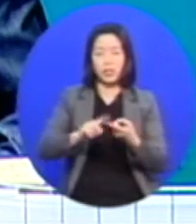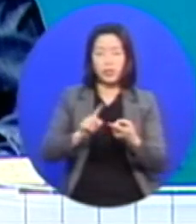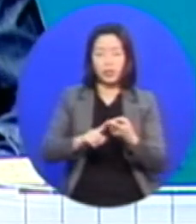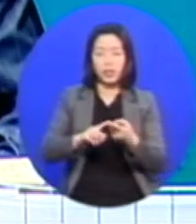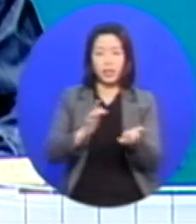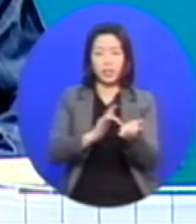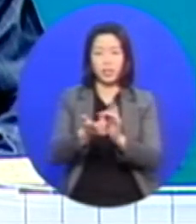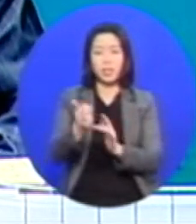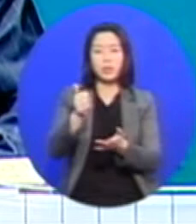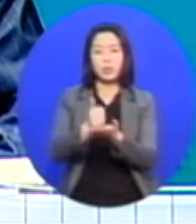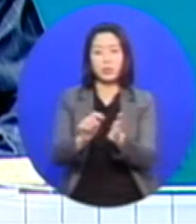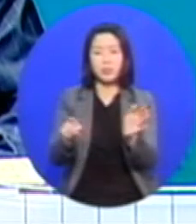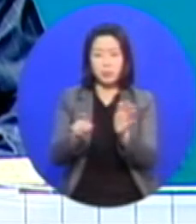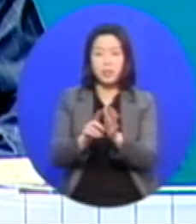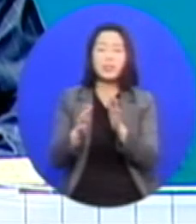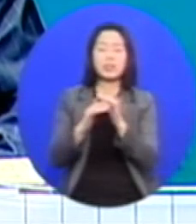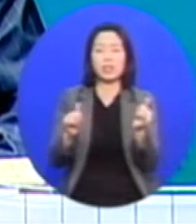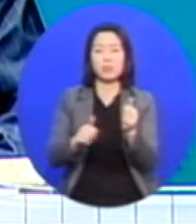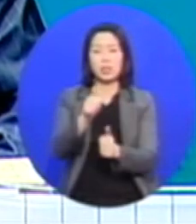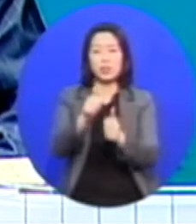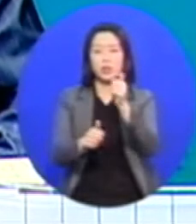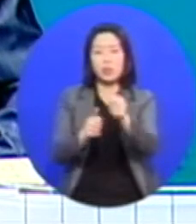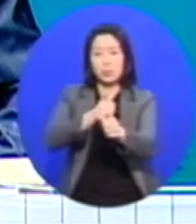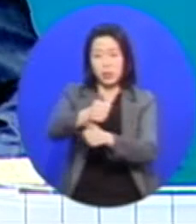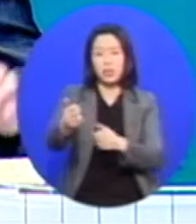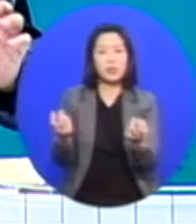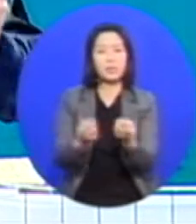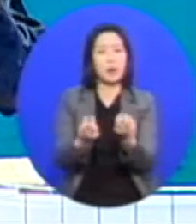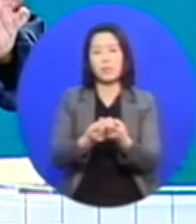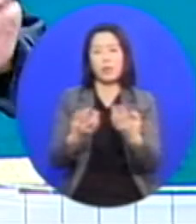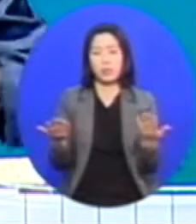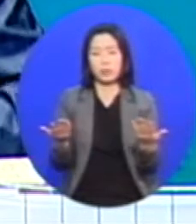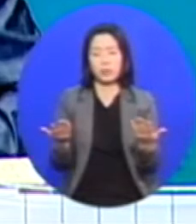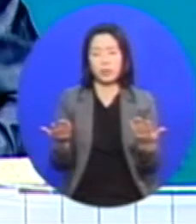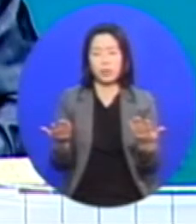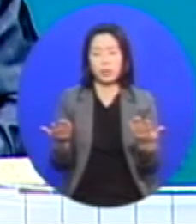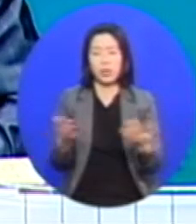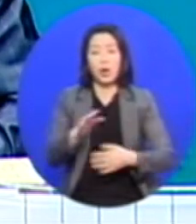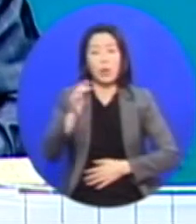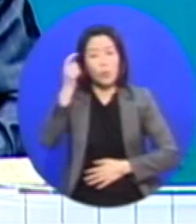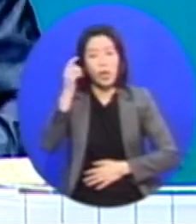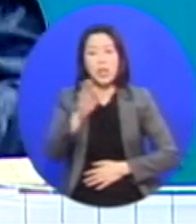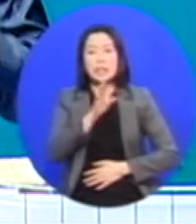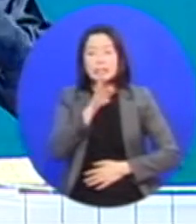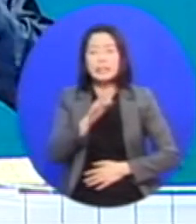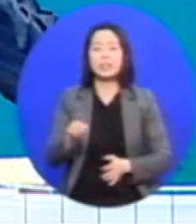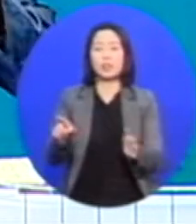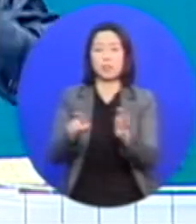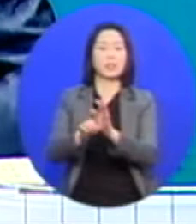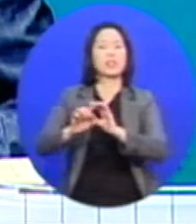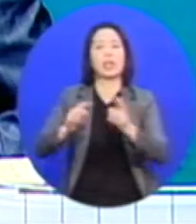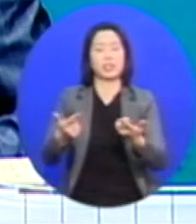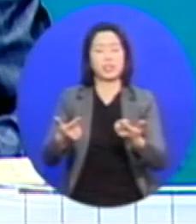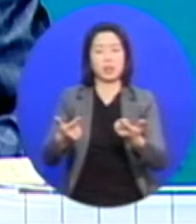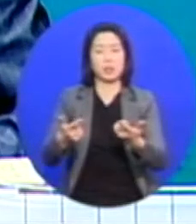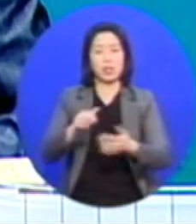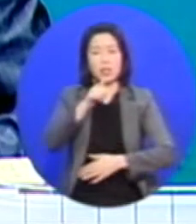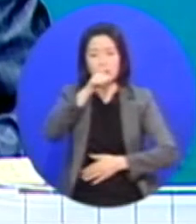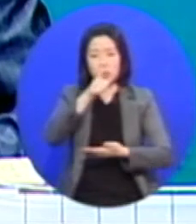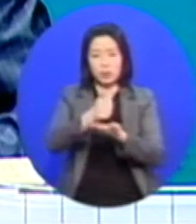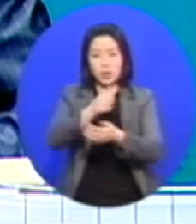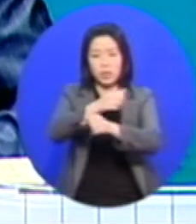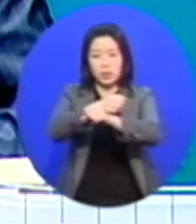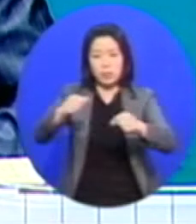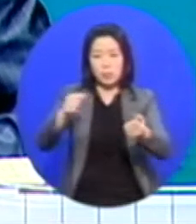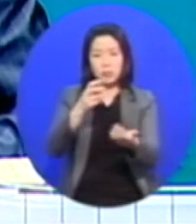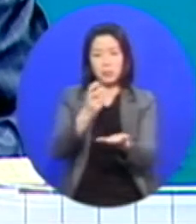시험을 이길 방법이 없어요 실제로는 예수님을 믿는 게 아니니까 속죄의 교리를 믿는 거지